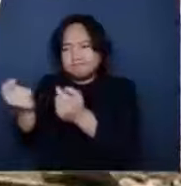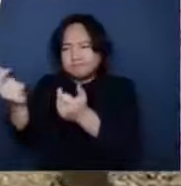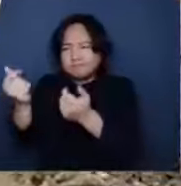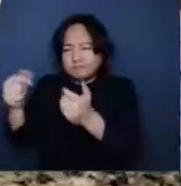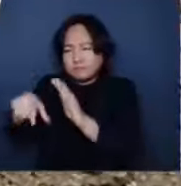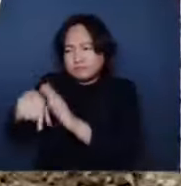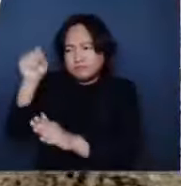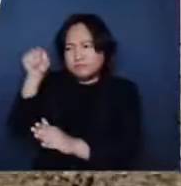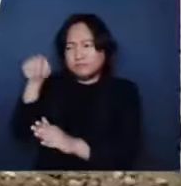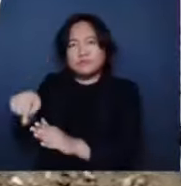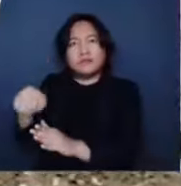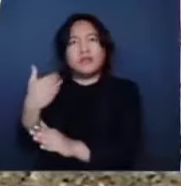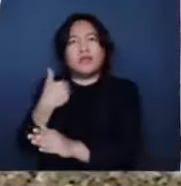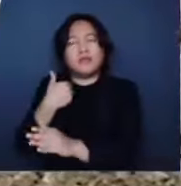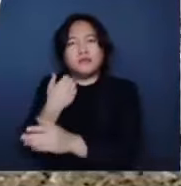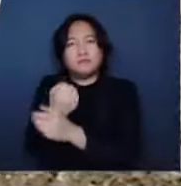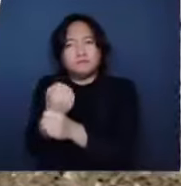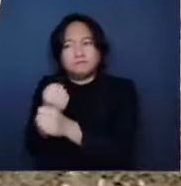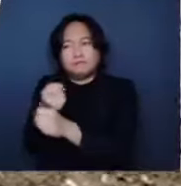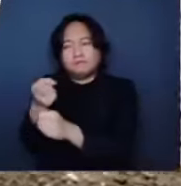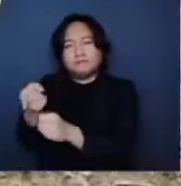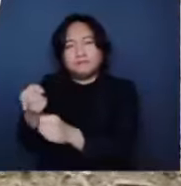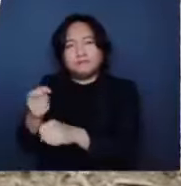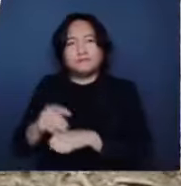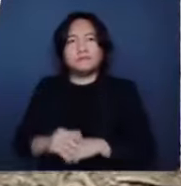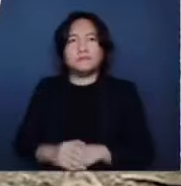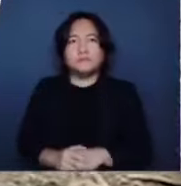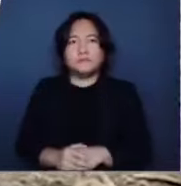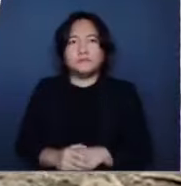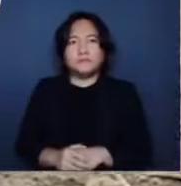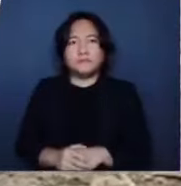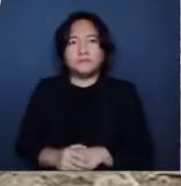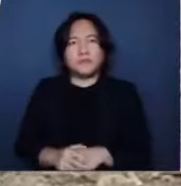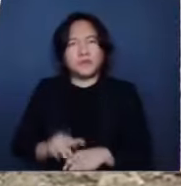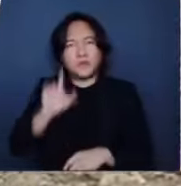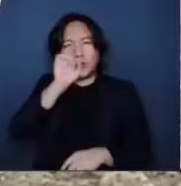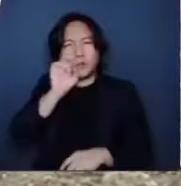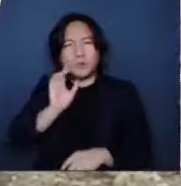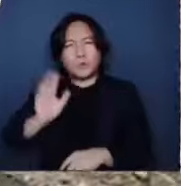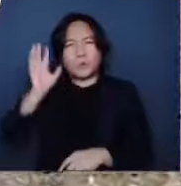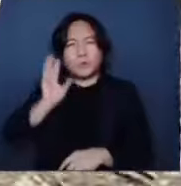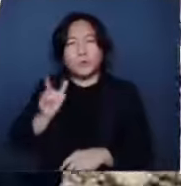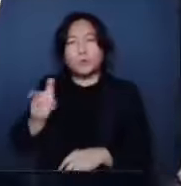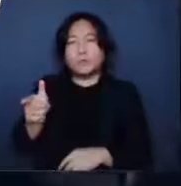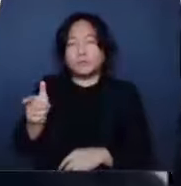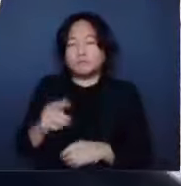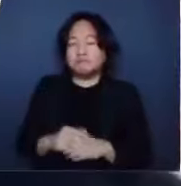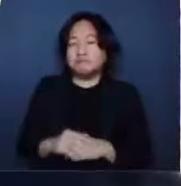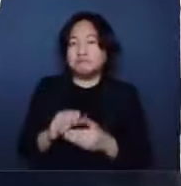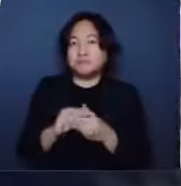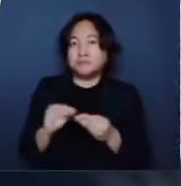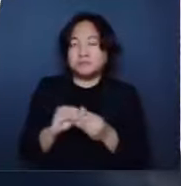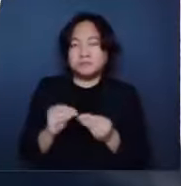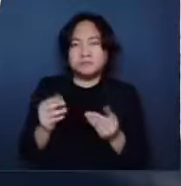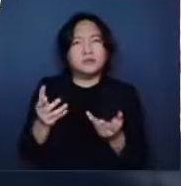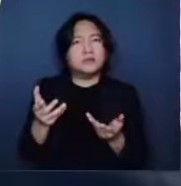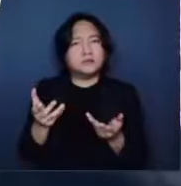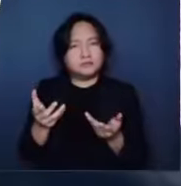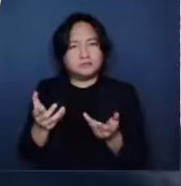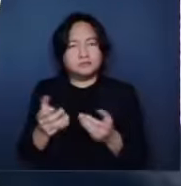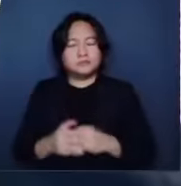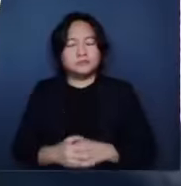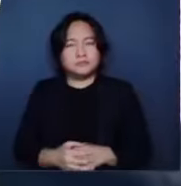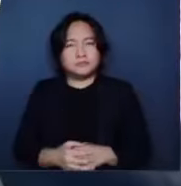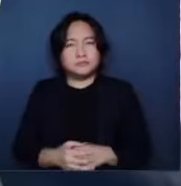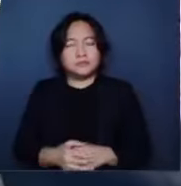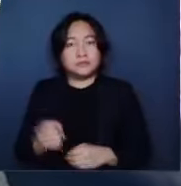posibleng pagsabog ng bomba. Lumisponde sa insidente ang PNP Explosive Ordnance Disposal Unit. Dadalhin ang